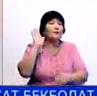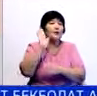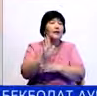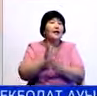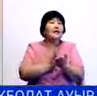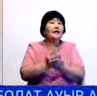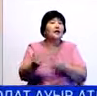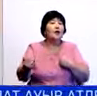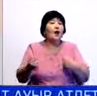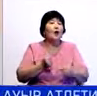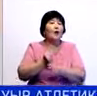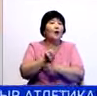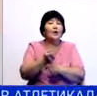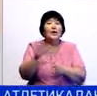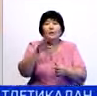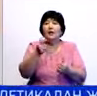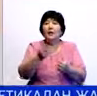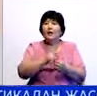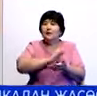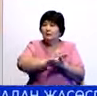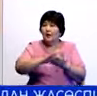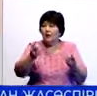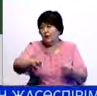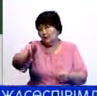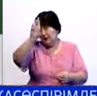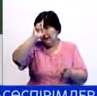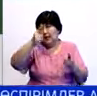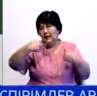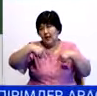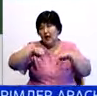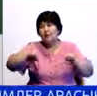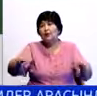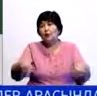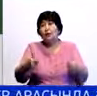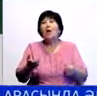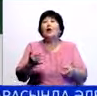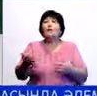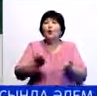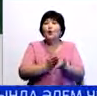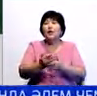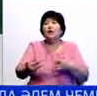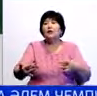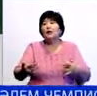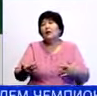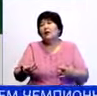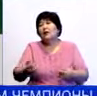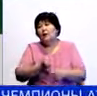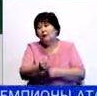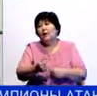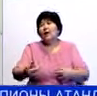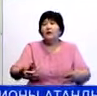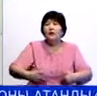саяси қуғын сүргін құрбандарын толық ақтау жөніндегі мемлекеттік комиссия құрылды. Саяси қуғын сүргін мен аштық салдарынан қазақ халқының